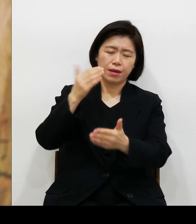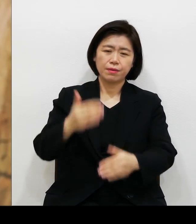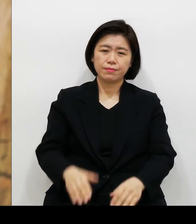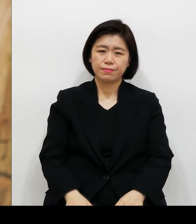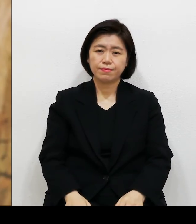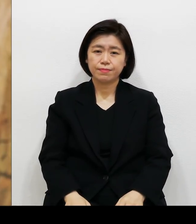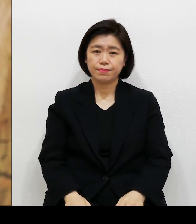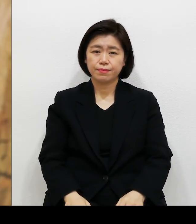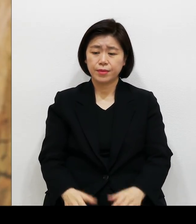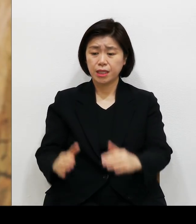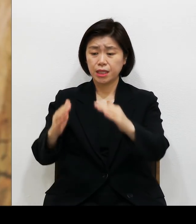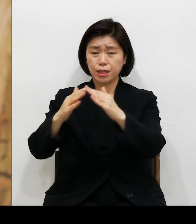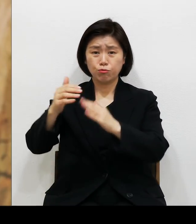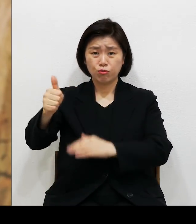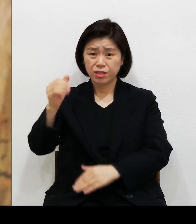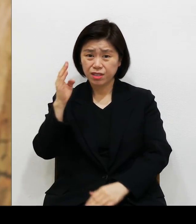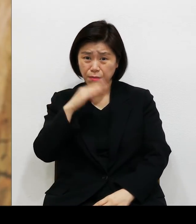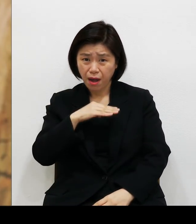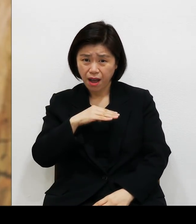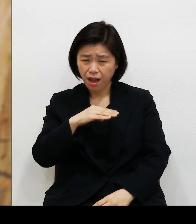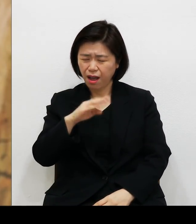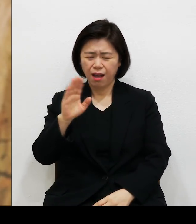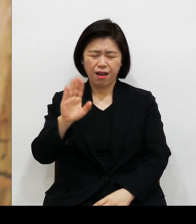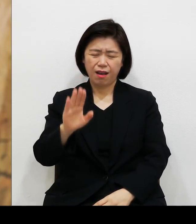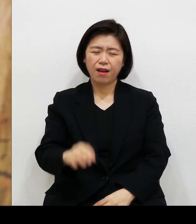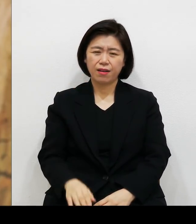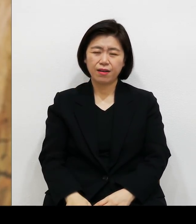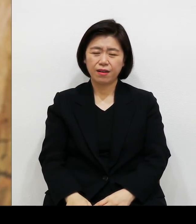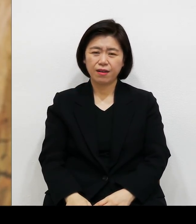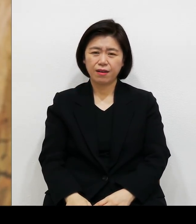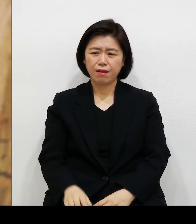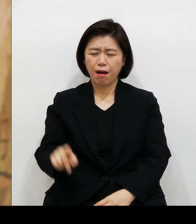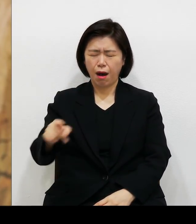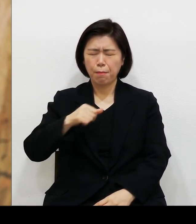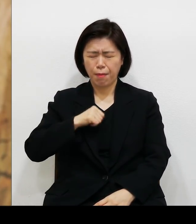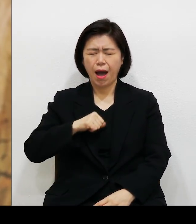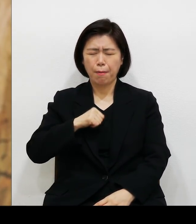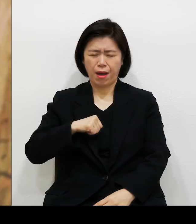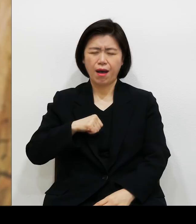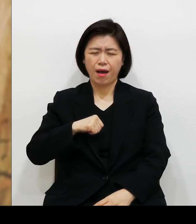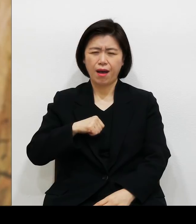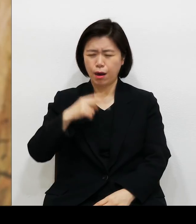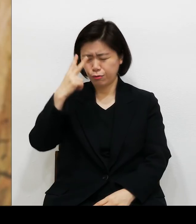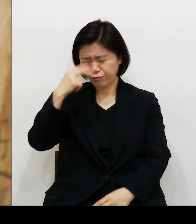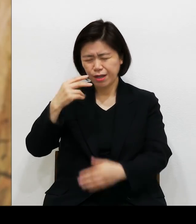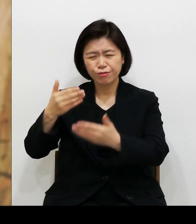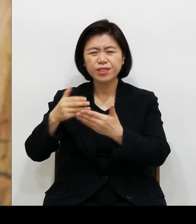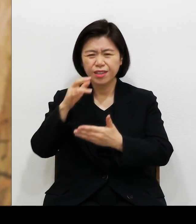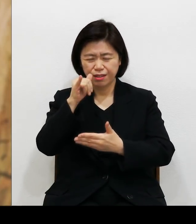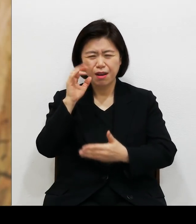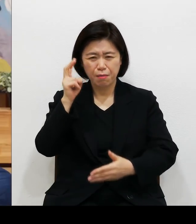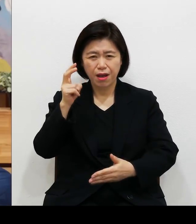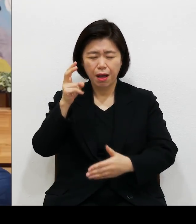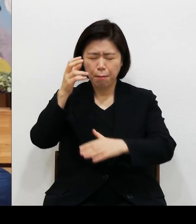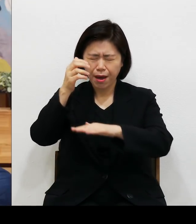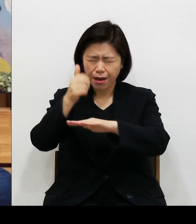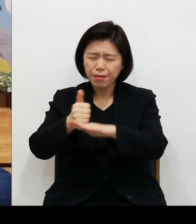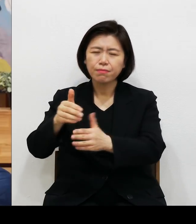뭐 내쫓았다기보다는 네. 뭐 주인도 본인이 봐줄 수 있는 만큼 최대한 봐주시다가 도저히 안 돼서 저를 내보내신 것